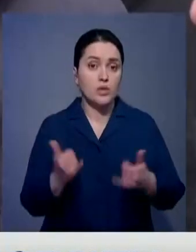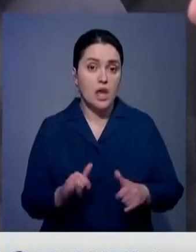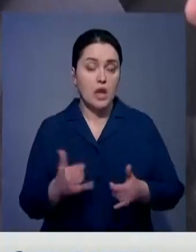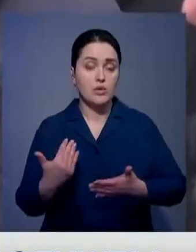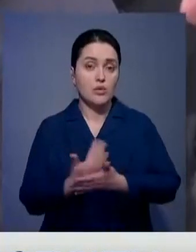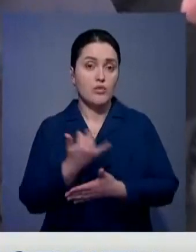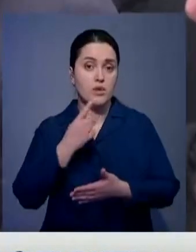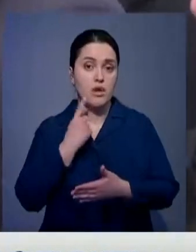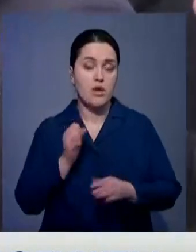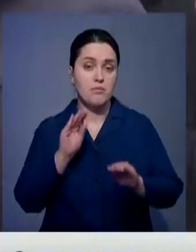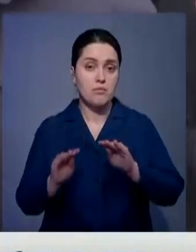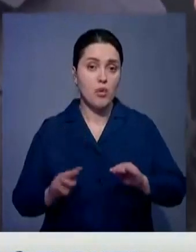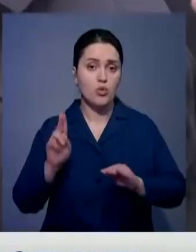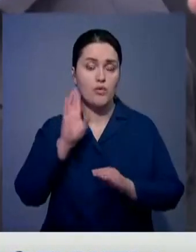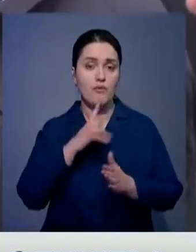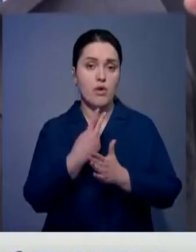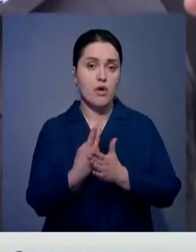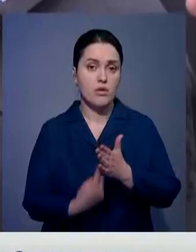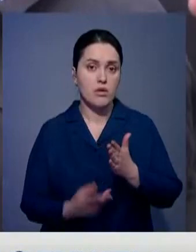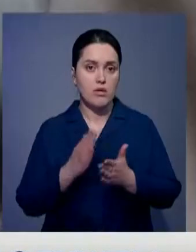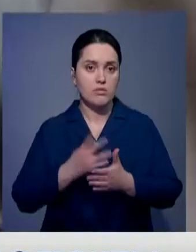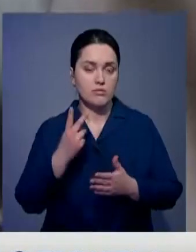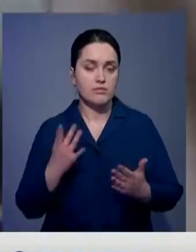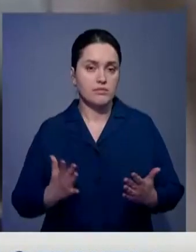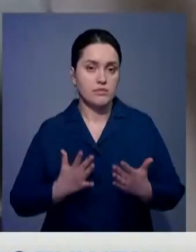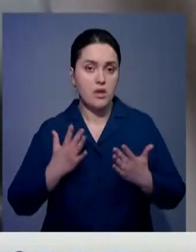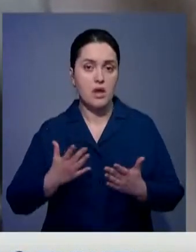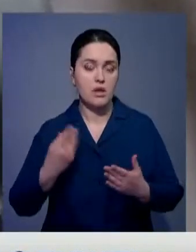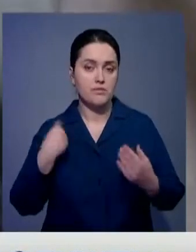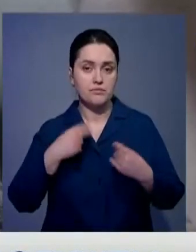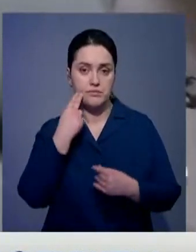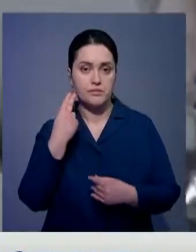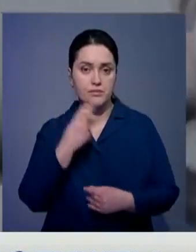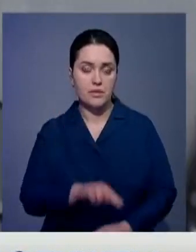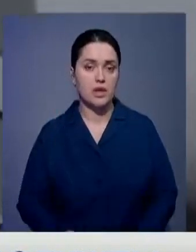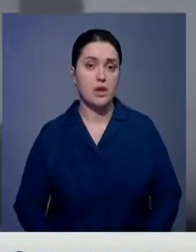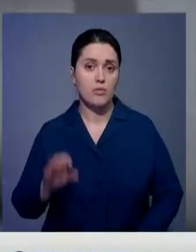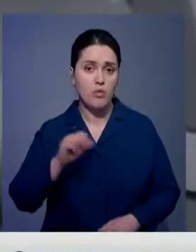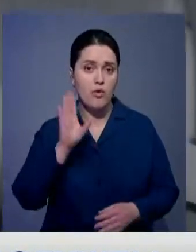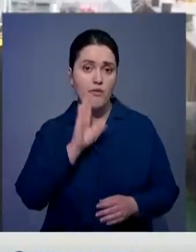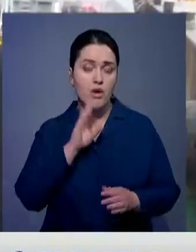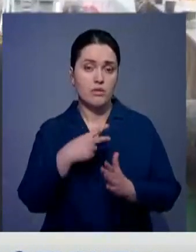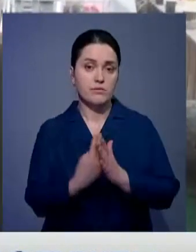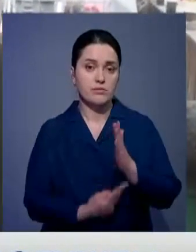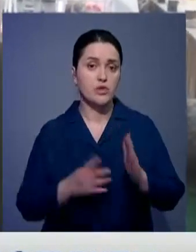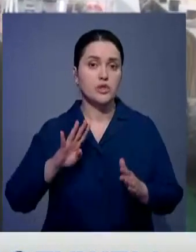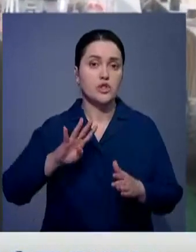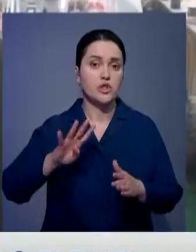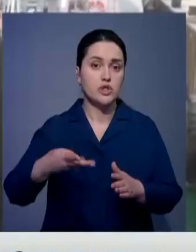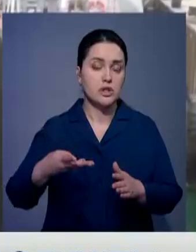примеру, снаряжение водолазов-диверсантов вызывает полный восторг. Не выходя из-под воды, 4 часа работать под водой.